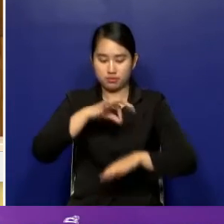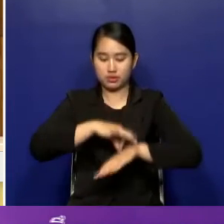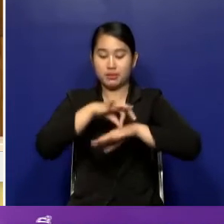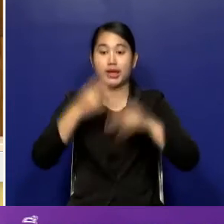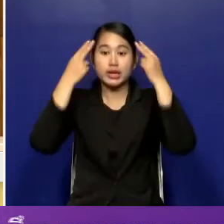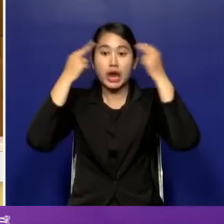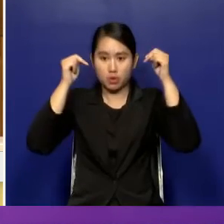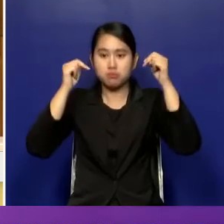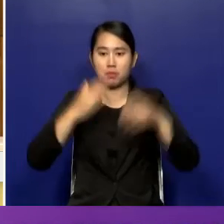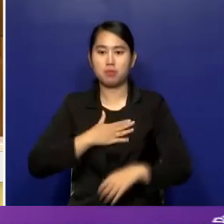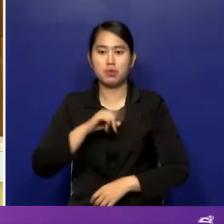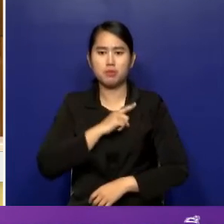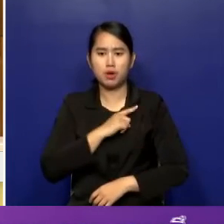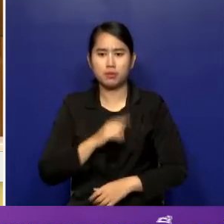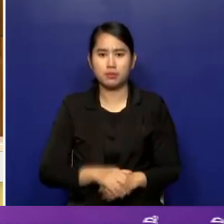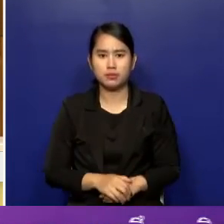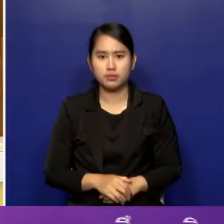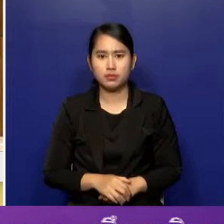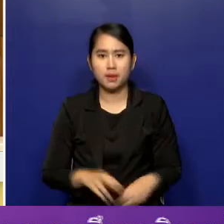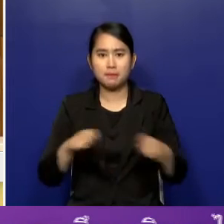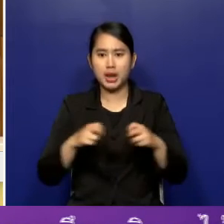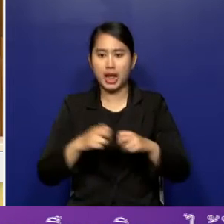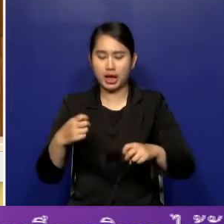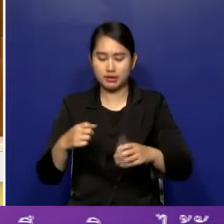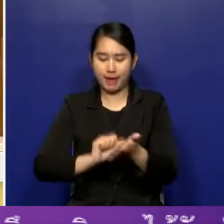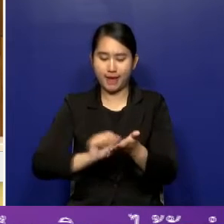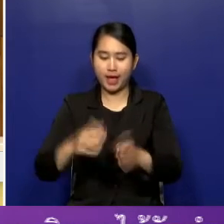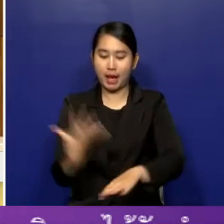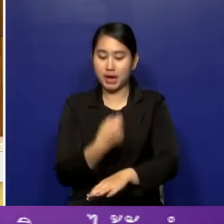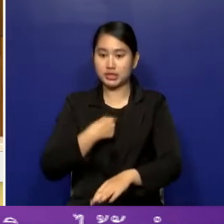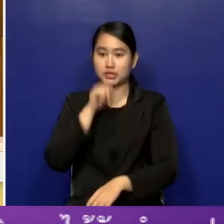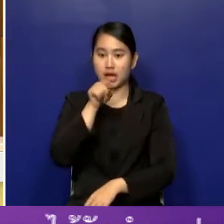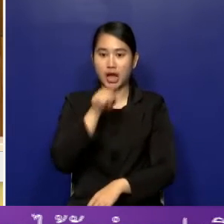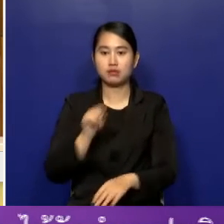้วกไมได้แ้ปญหาด้วยอํานะจ์ด้คำสั่งด้วยทั้งสิ้น